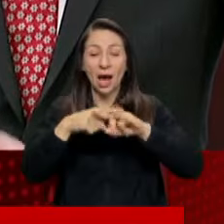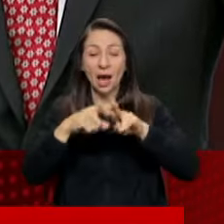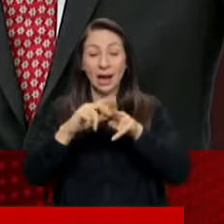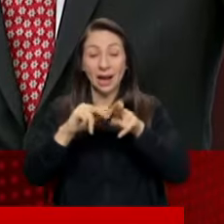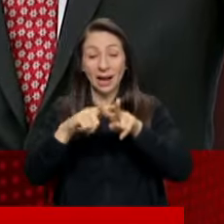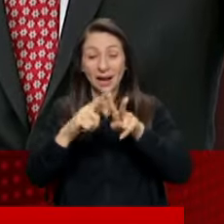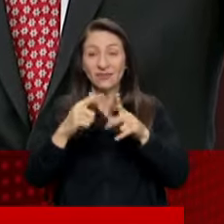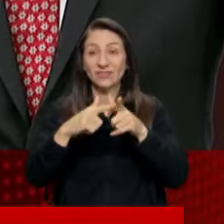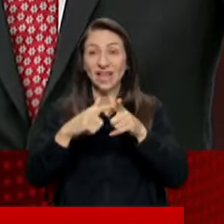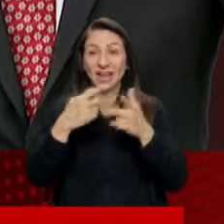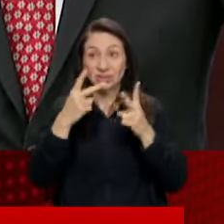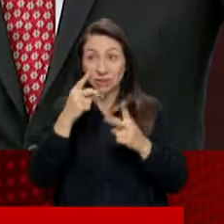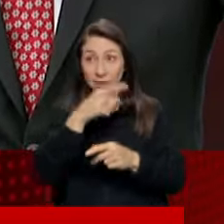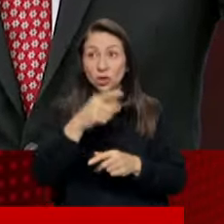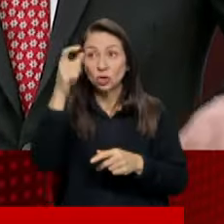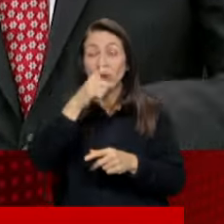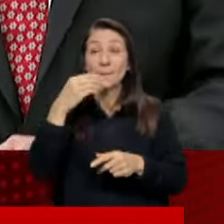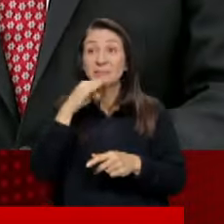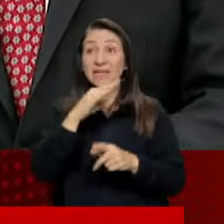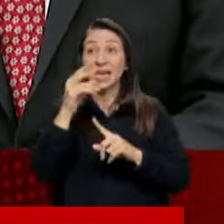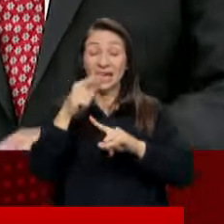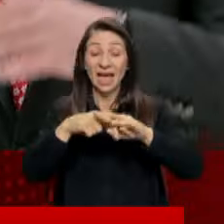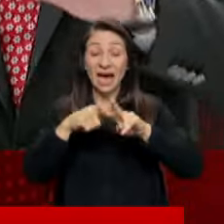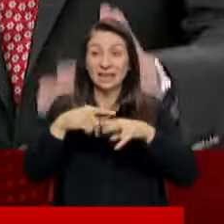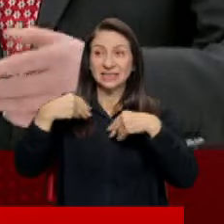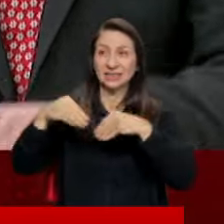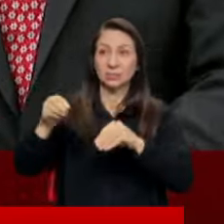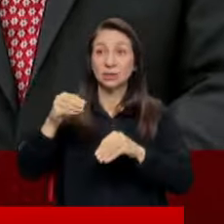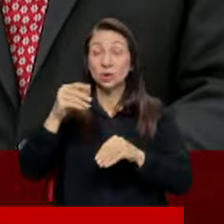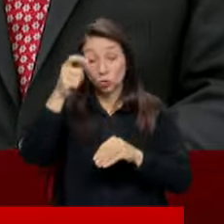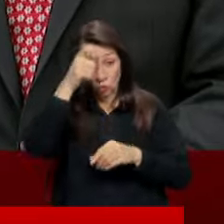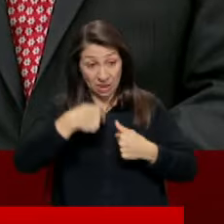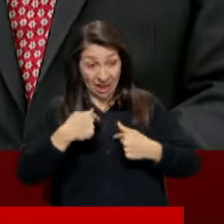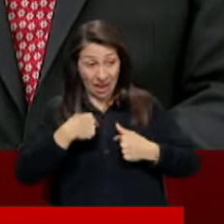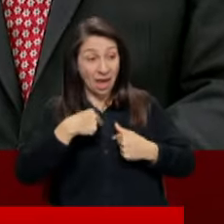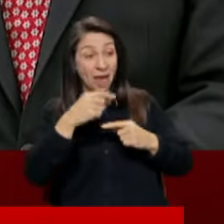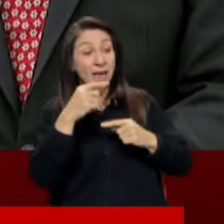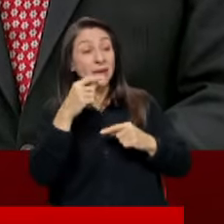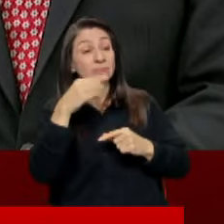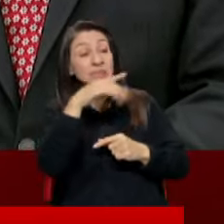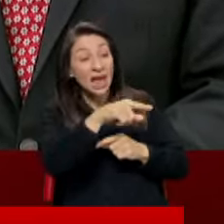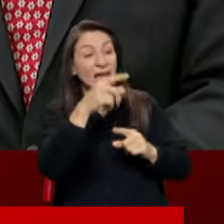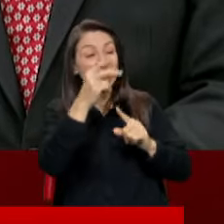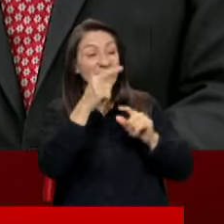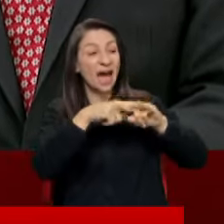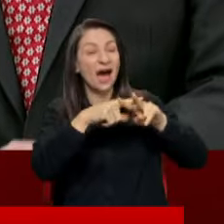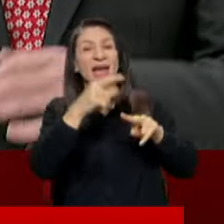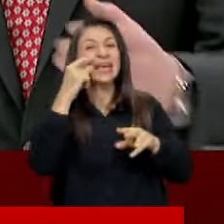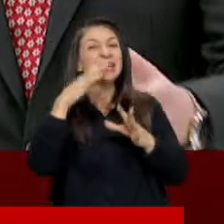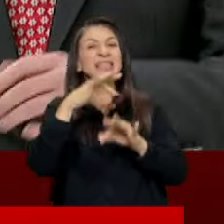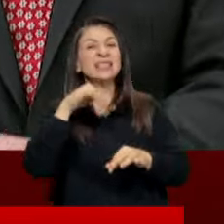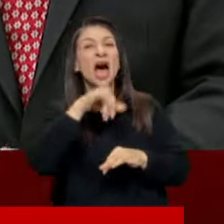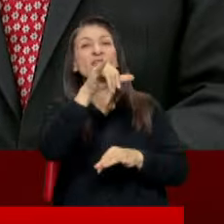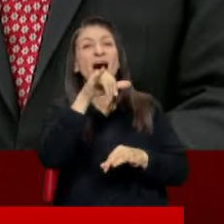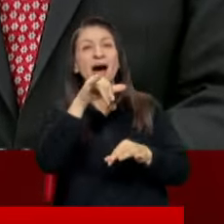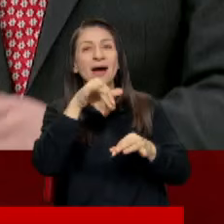Geçtiğimiz günlerde burada bahsettik. Türkiye Mısır'a İHA satması. Türkiye'nin Mısır'a İHA satması gündemde. Yani insansız hava aracı satması gündemde. Ve tabii